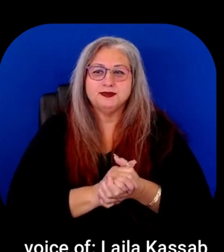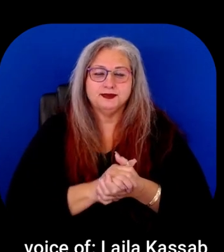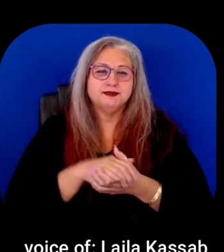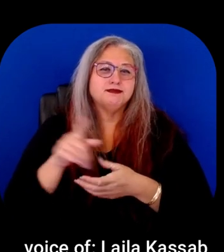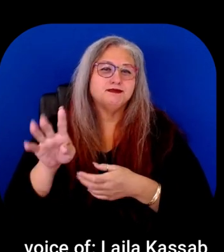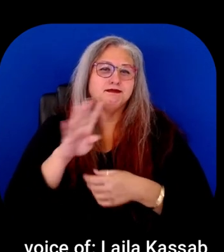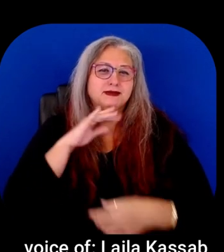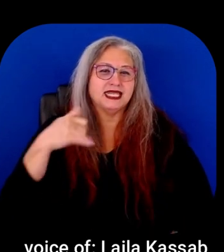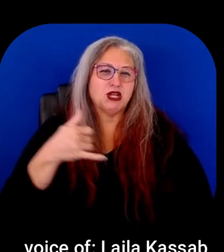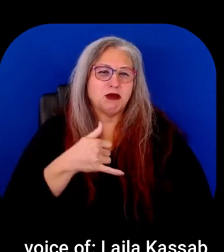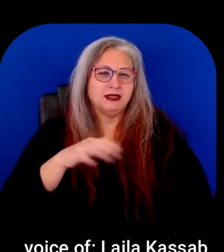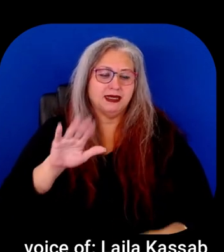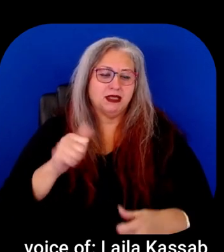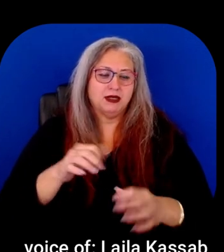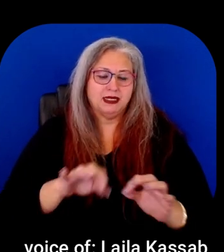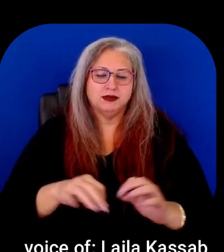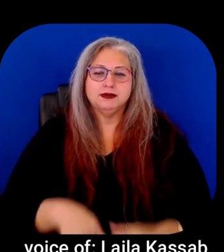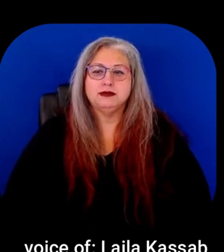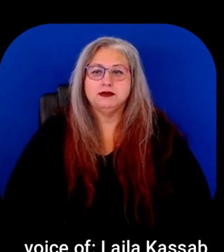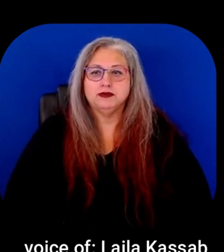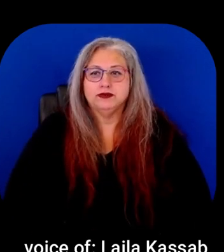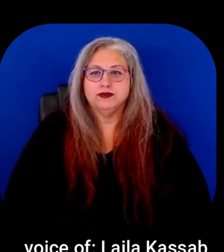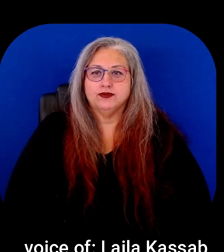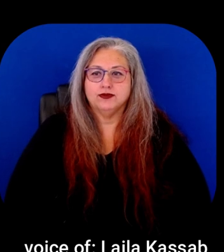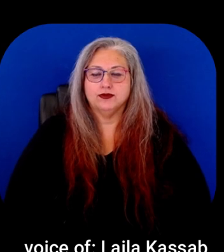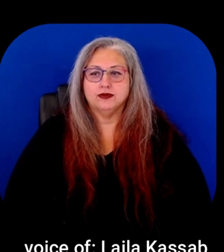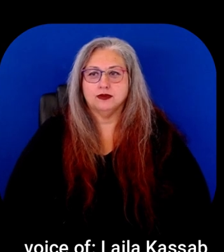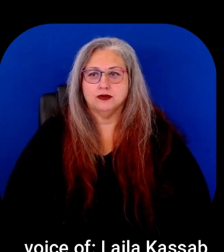اللوحة بتعبر كتير عن